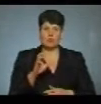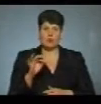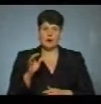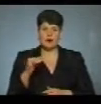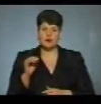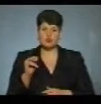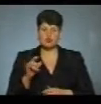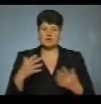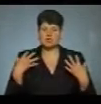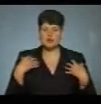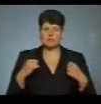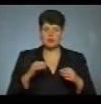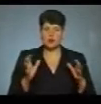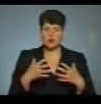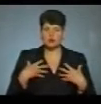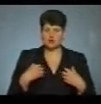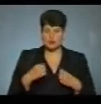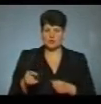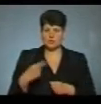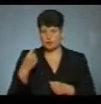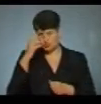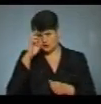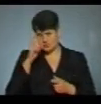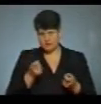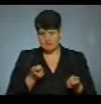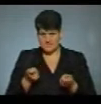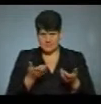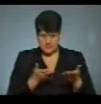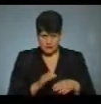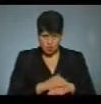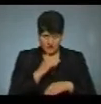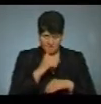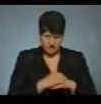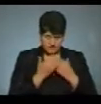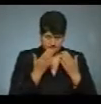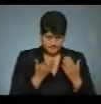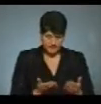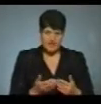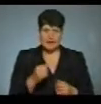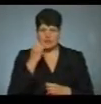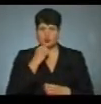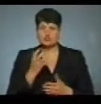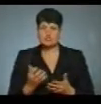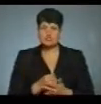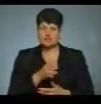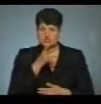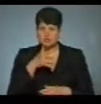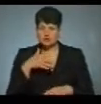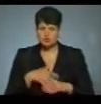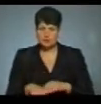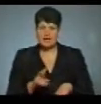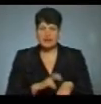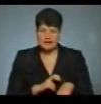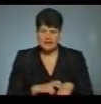начальник управління охорони здоров'я Тернопільської обласної державної адміністрації. Кажу вам доброго вечора. Доброго вечора. Дякую, що знайшли час, тому що розуміємо, лікарі